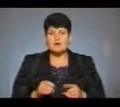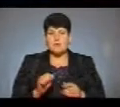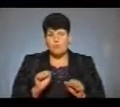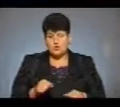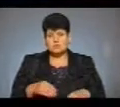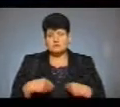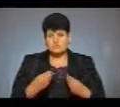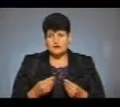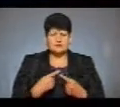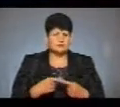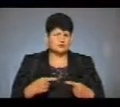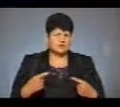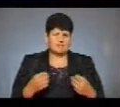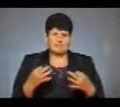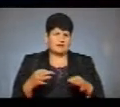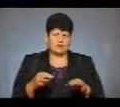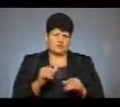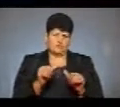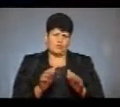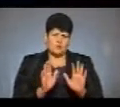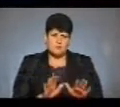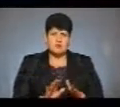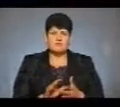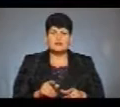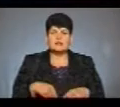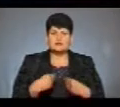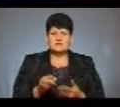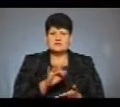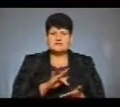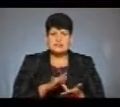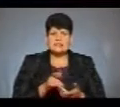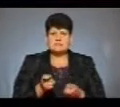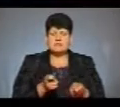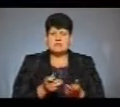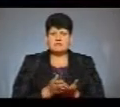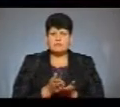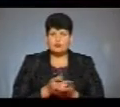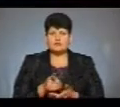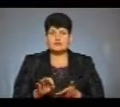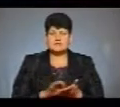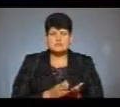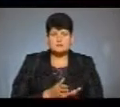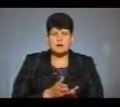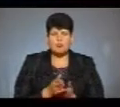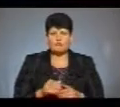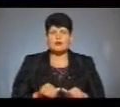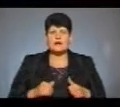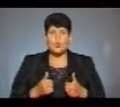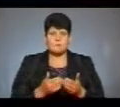подані в будь-якому вигляді довільної форми. Всі заяви подаються в Центр надання адміністративних послуг. Вони зразу всі спрямовуватись на